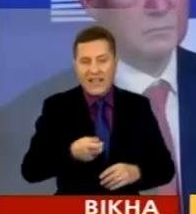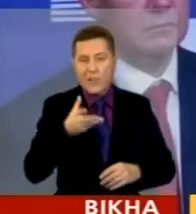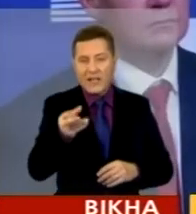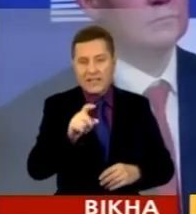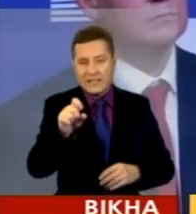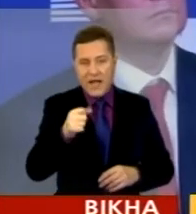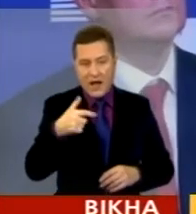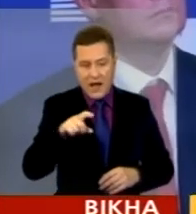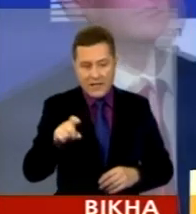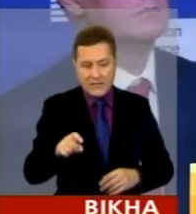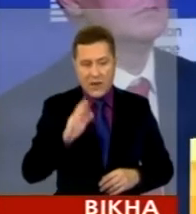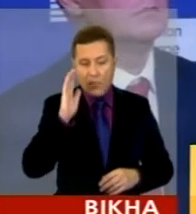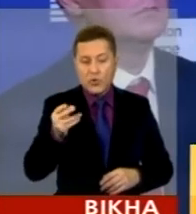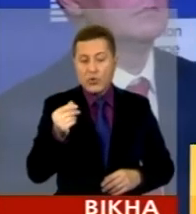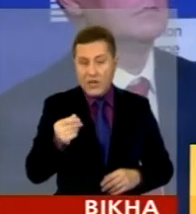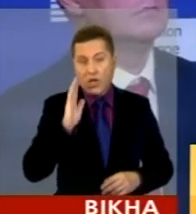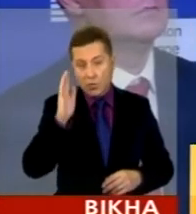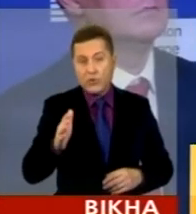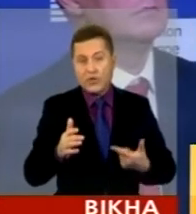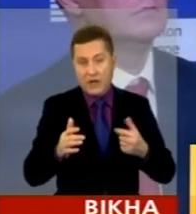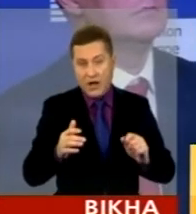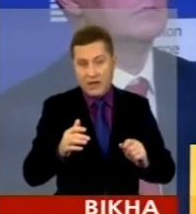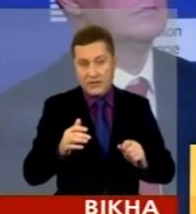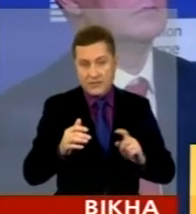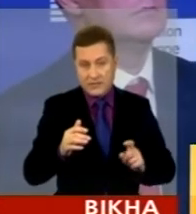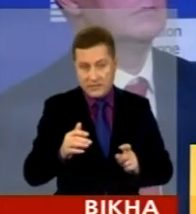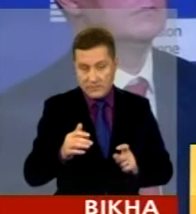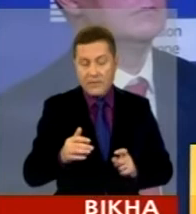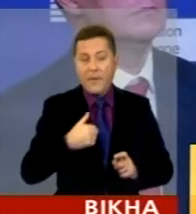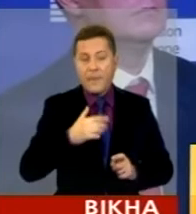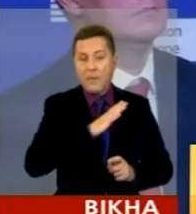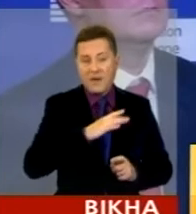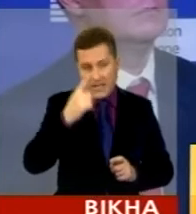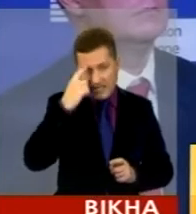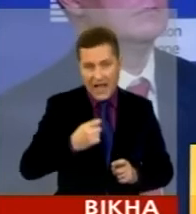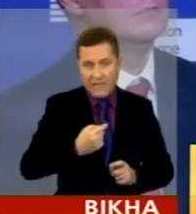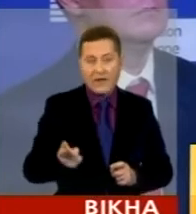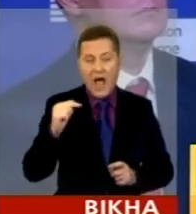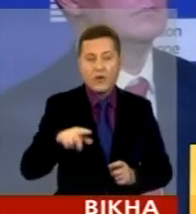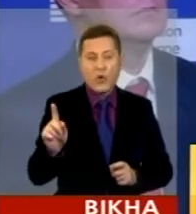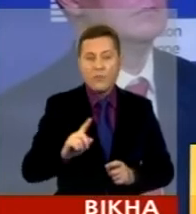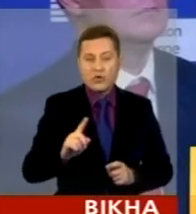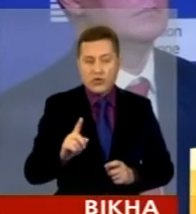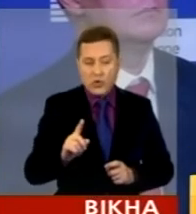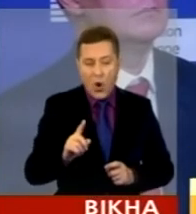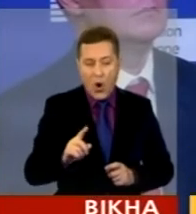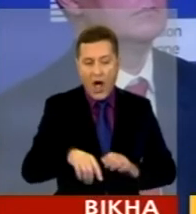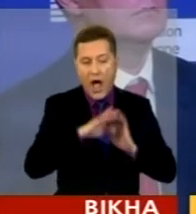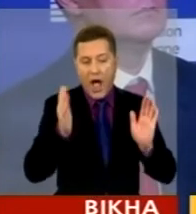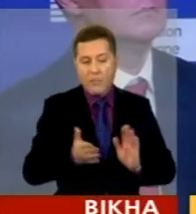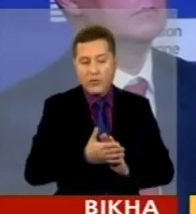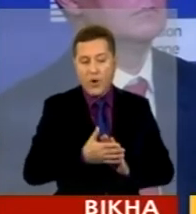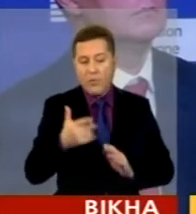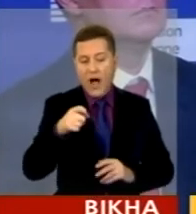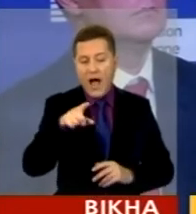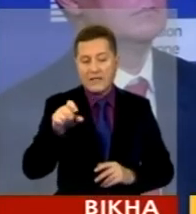Будут деньги, будет, значит, газ. Нам было заявлено о том, что на объем газа